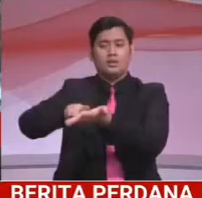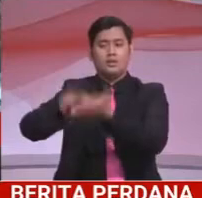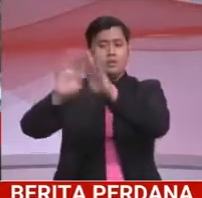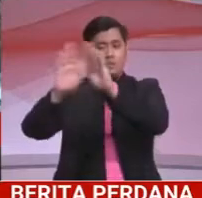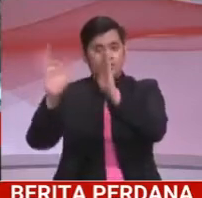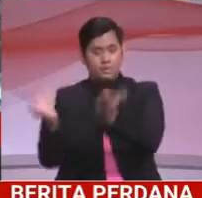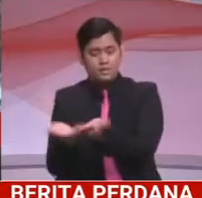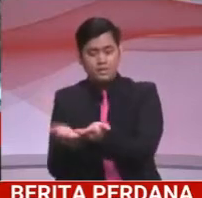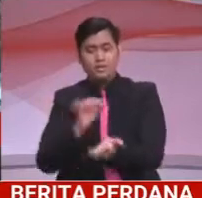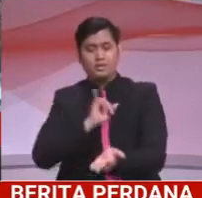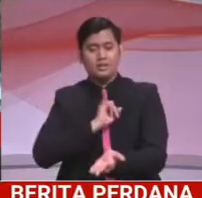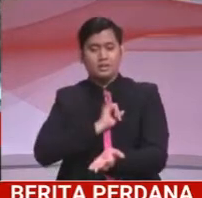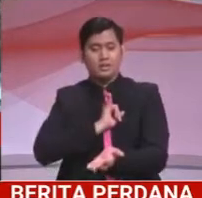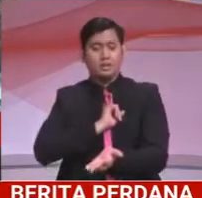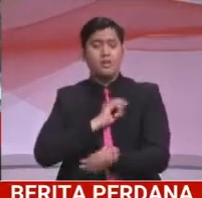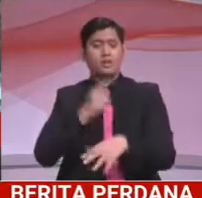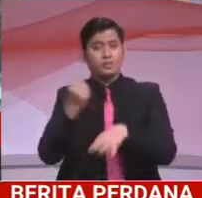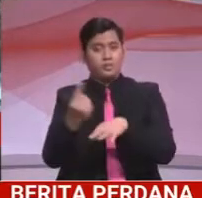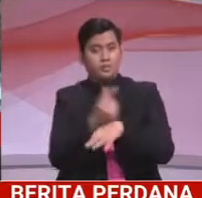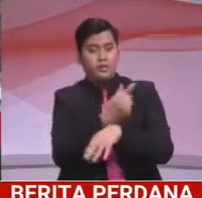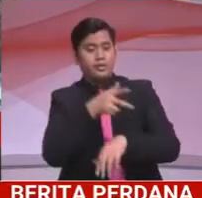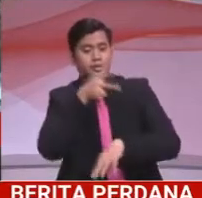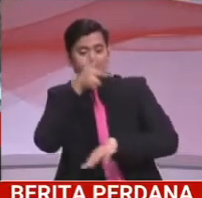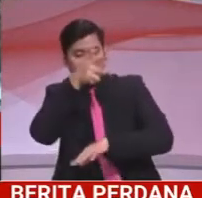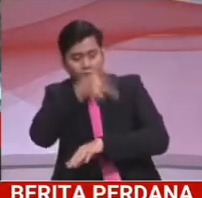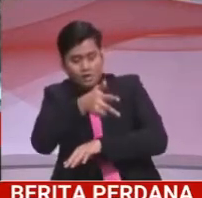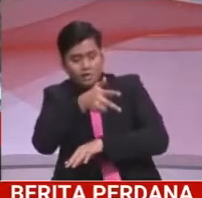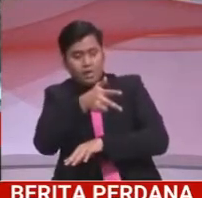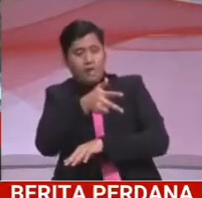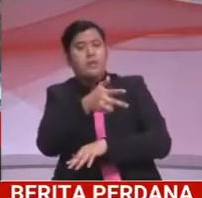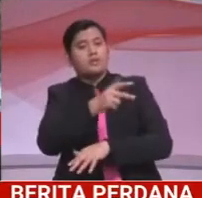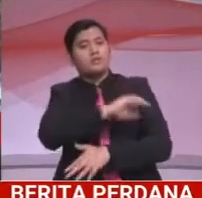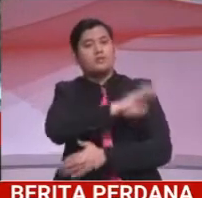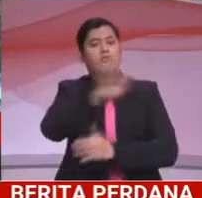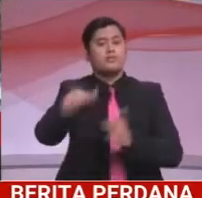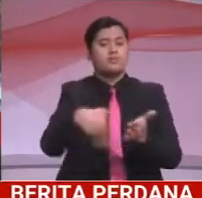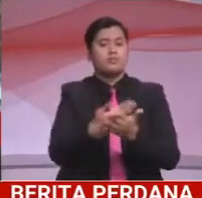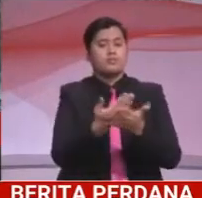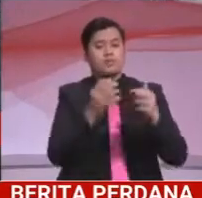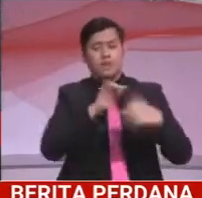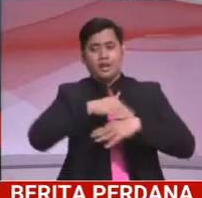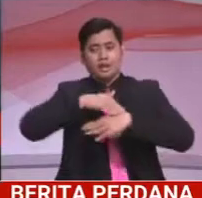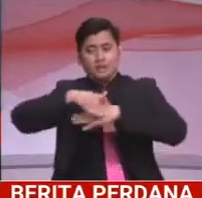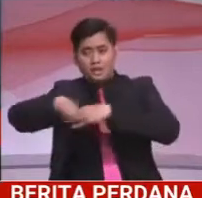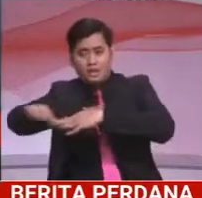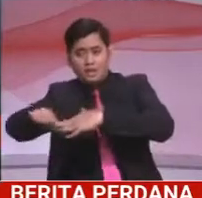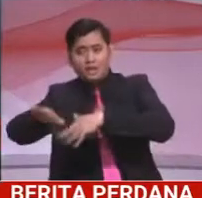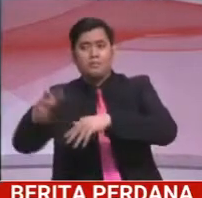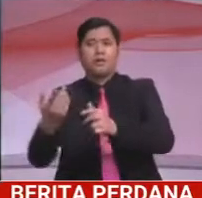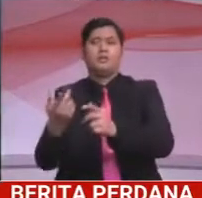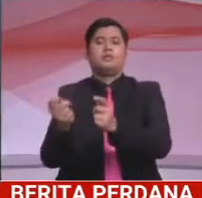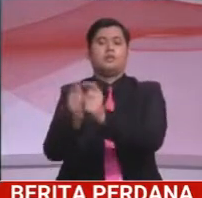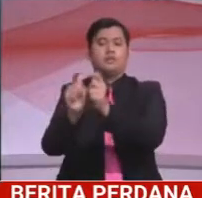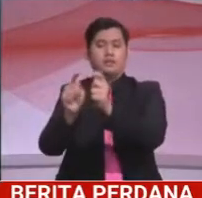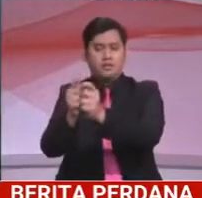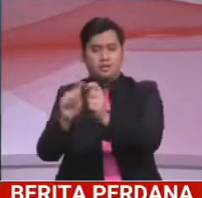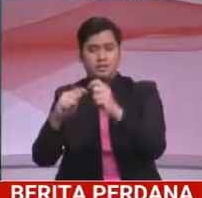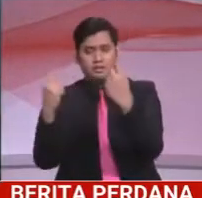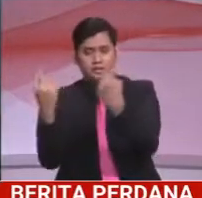camera So I need to record the whole one hour so that the video have to submit to gam rec diaendm